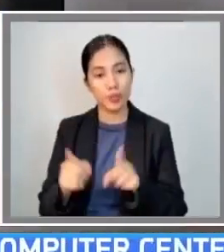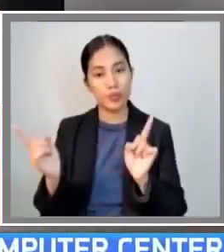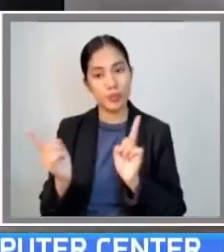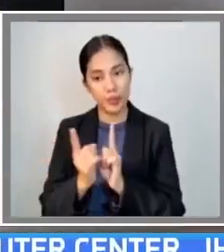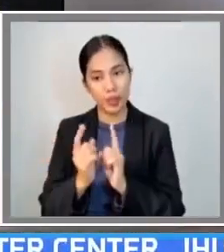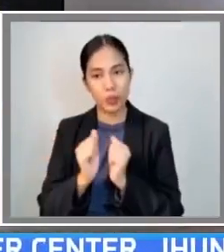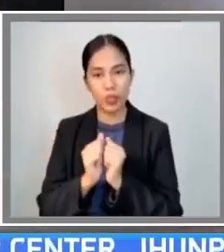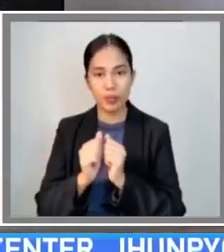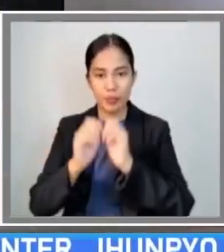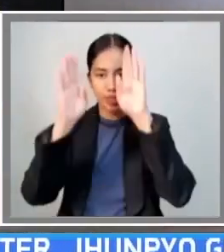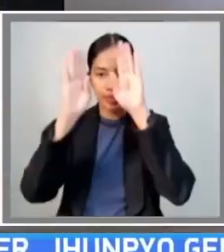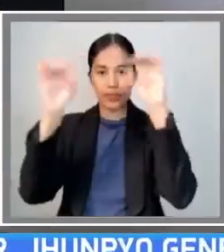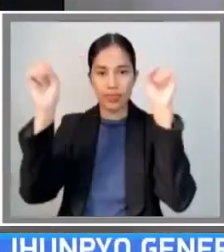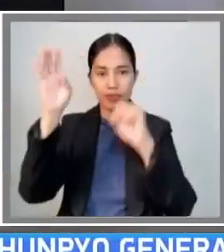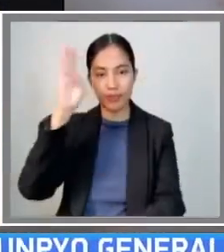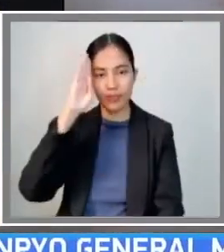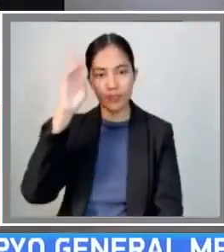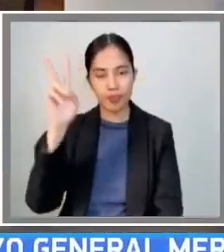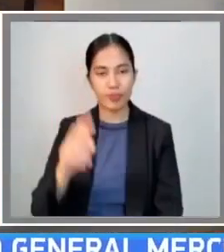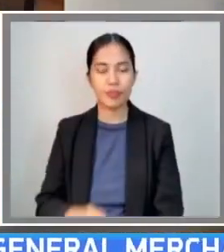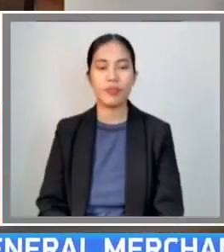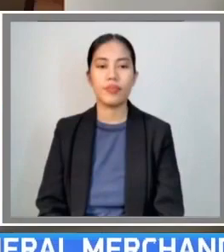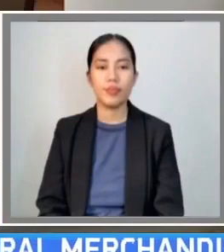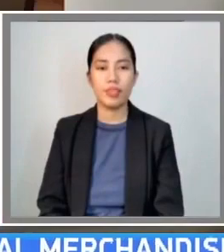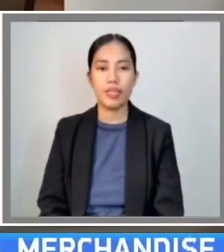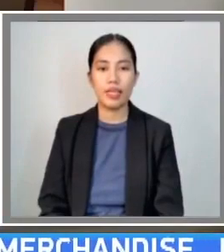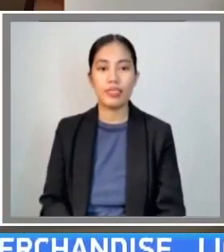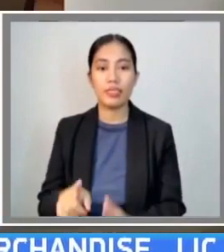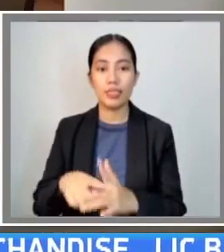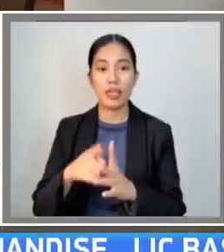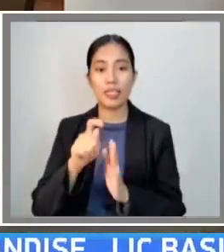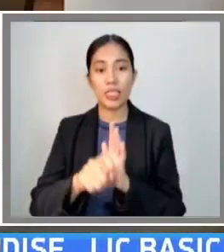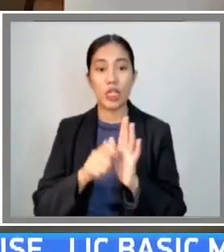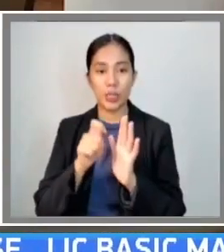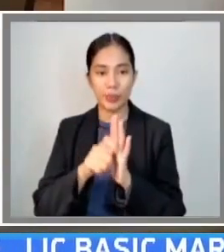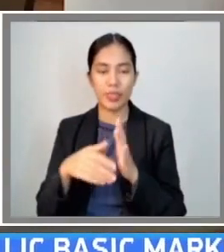Marcos. Magsisimula ang termino ni Urczyk sa susunod na taon.